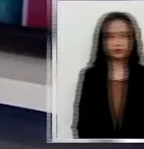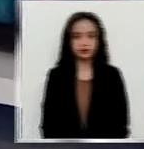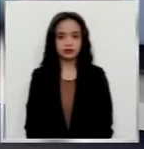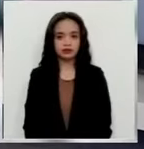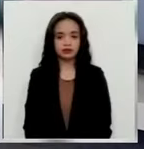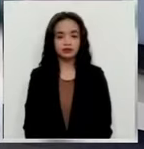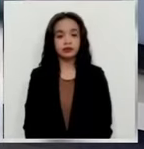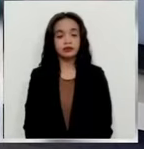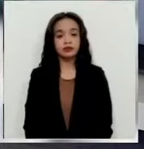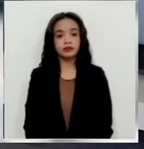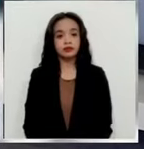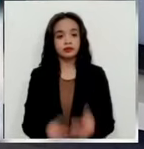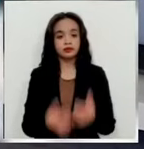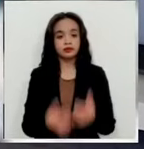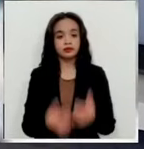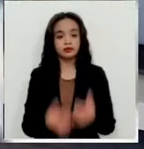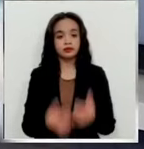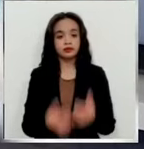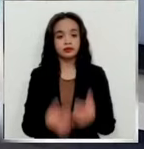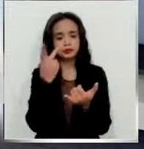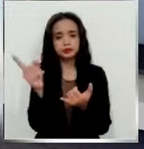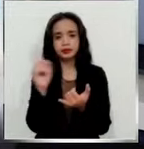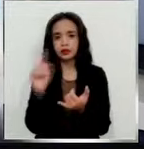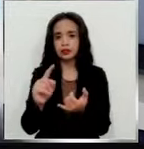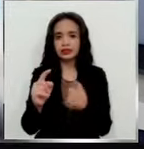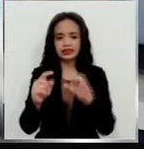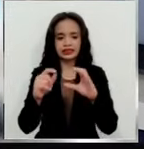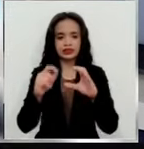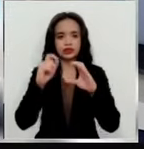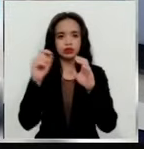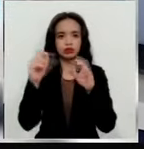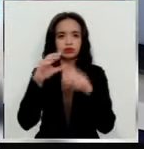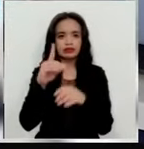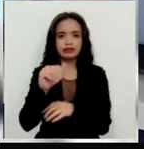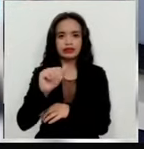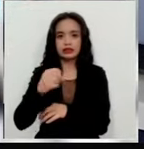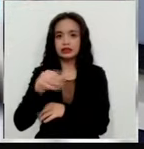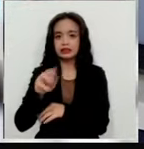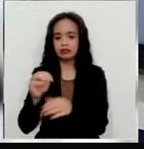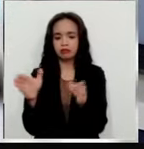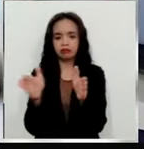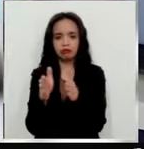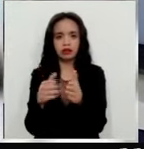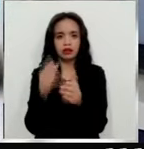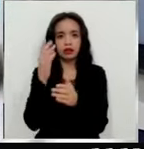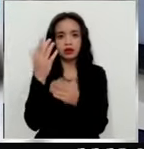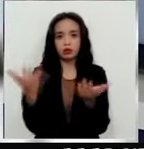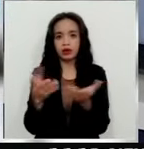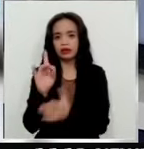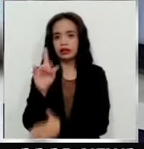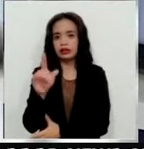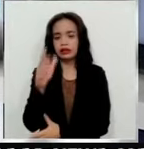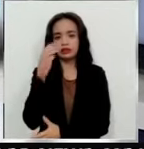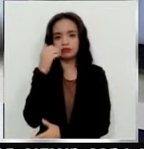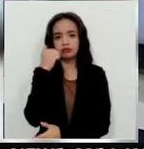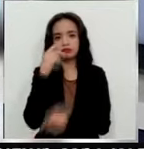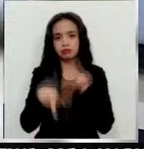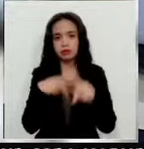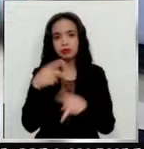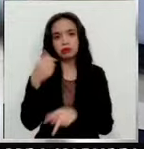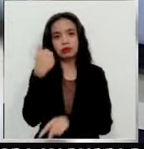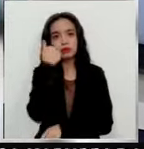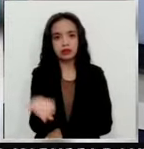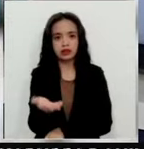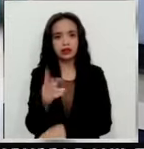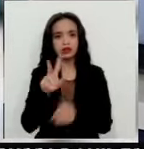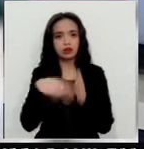Natagpuan na ang dashcam ng bus na nahulog sa Antique kung saan 18 ang nasawi. Nakatutok si Kim Salinas ng GMA Regional TV,